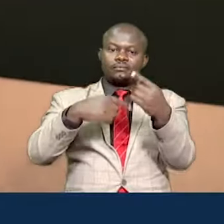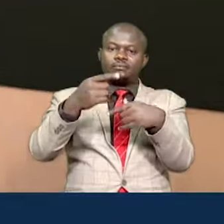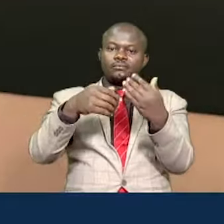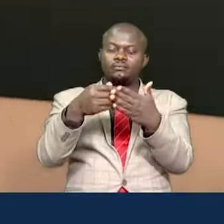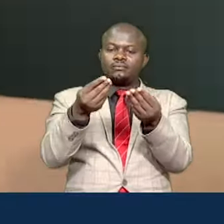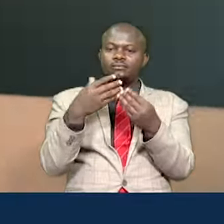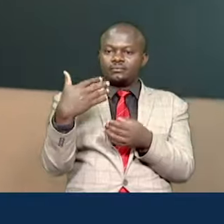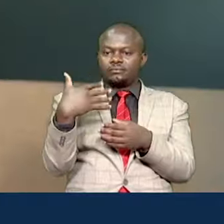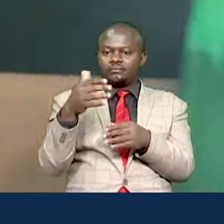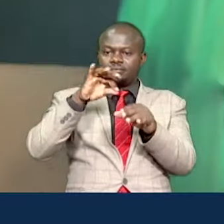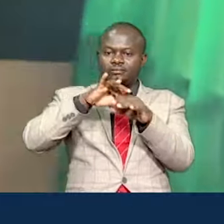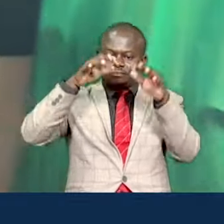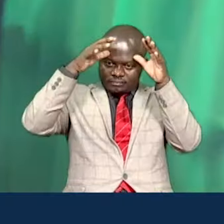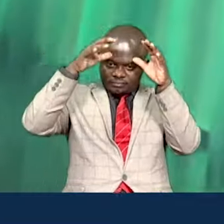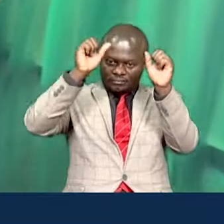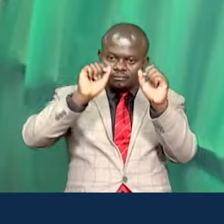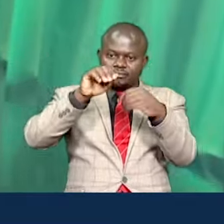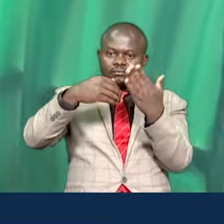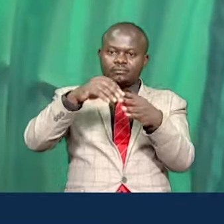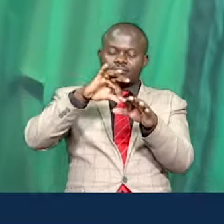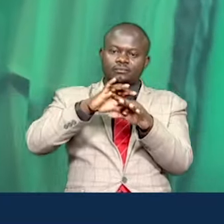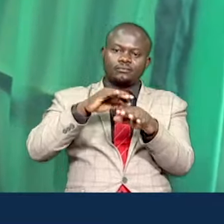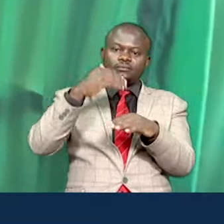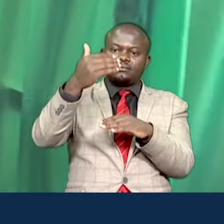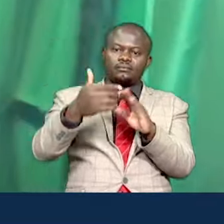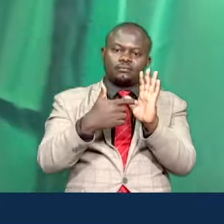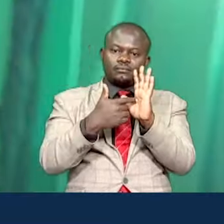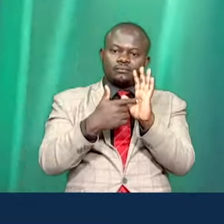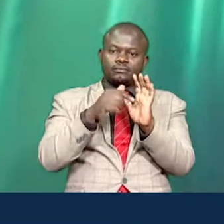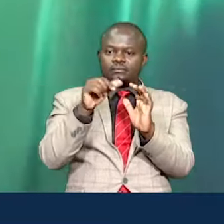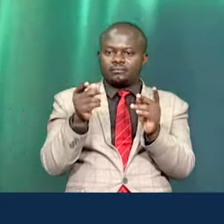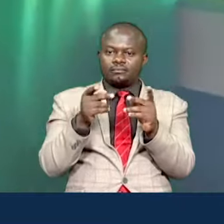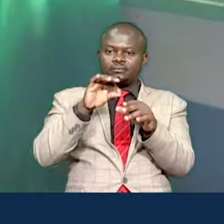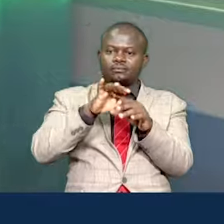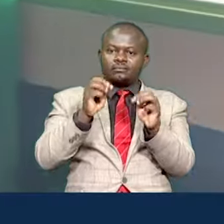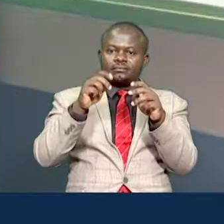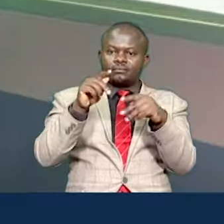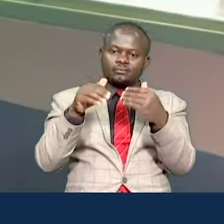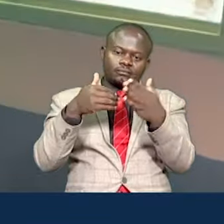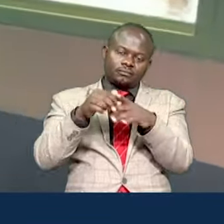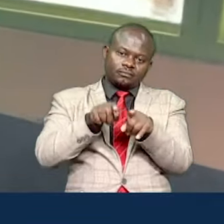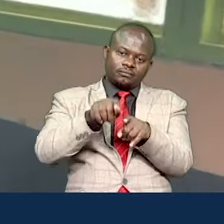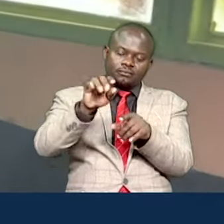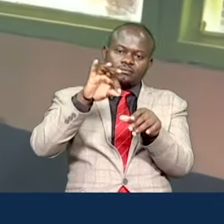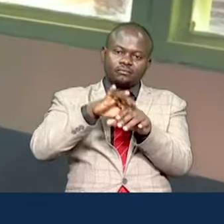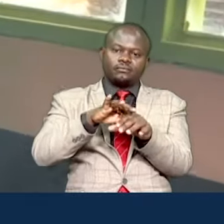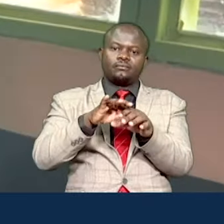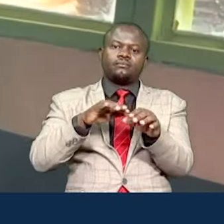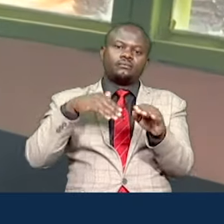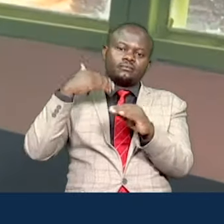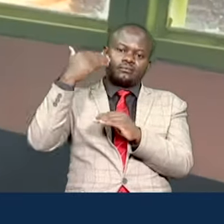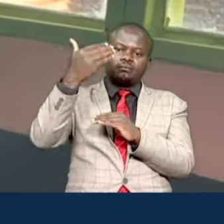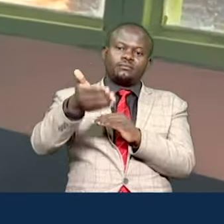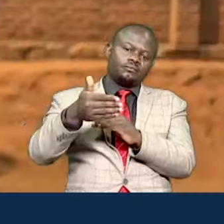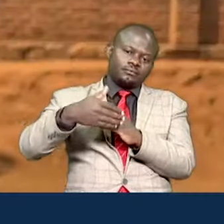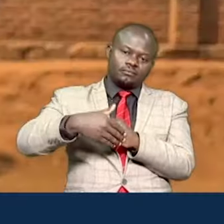urupapuro rwo gutoreraho perezida, ndagenda ndatora, banyereka n'urundi rwo gutoreraho abadepite, narwo ndatora. Hanyuma